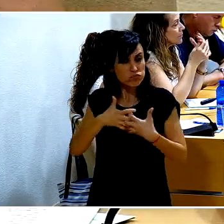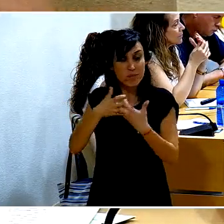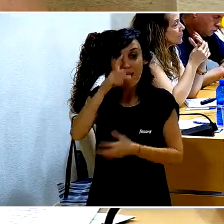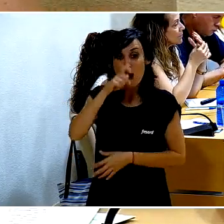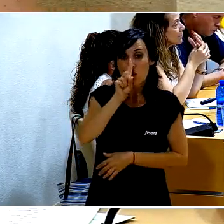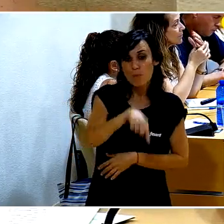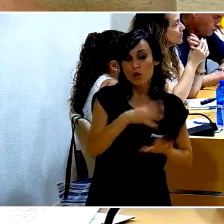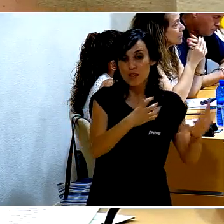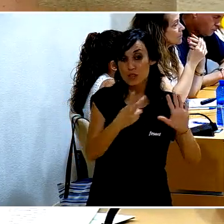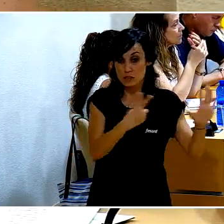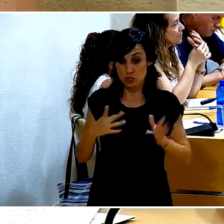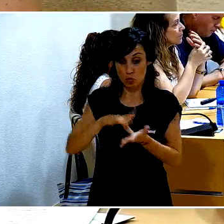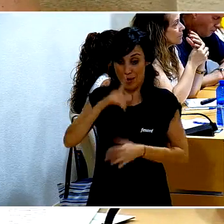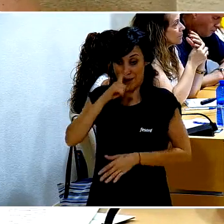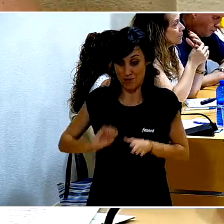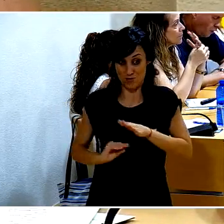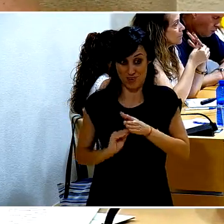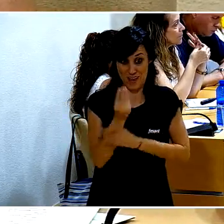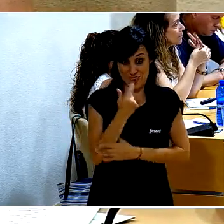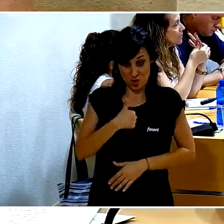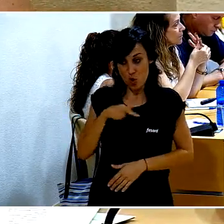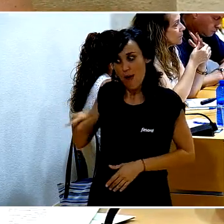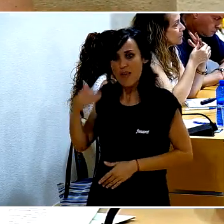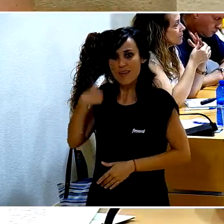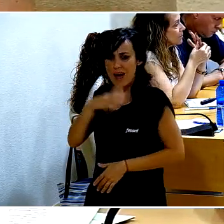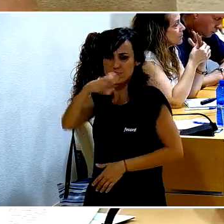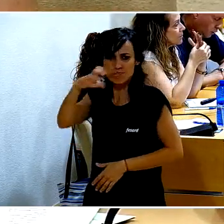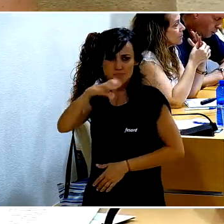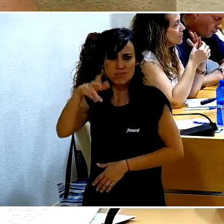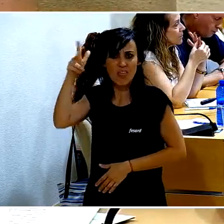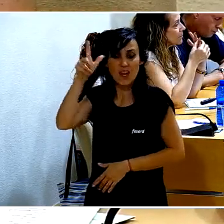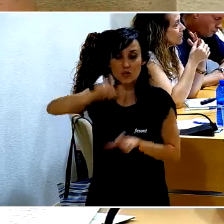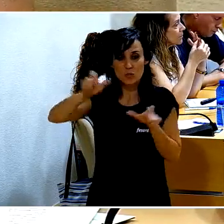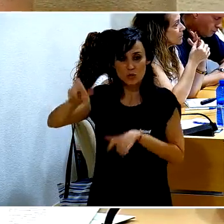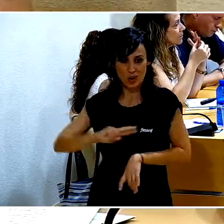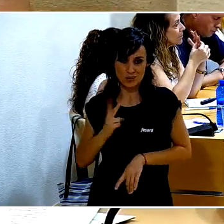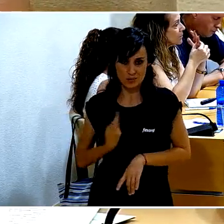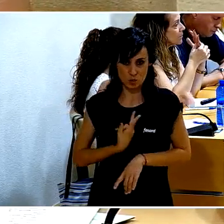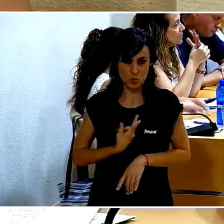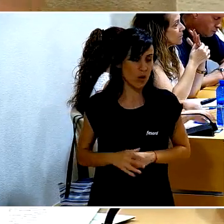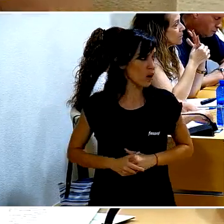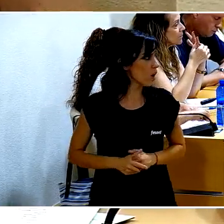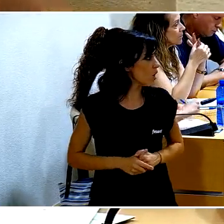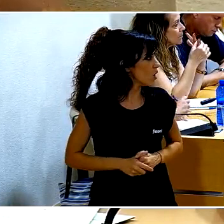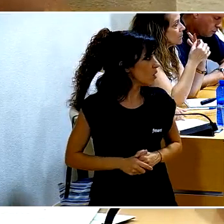1977. L'any que jo vaig néixer, ella ja estava lluitant pels drets de les persones trans.